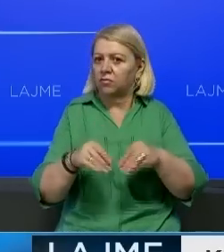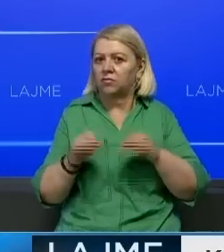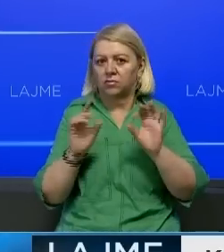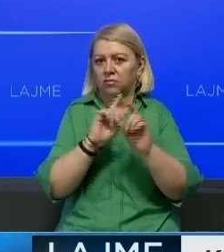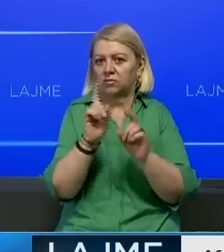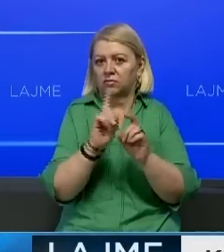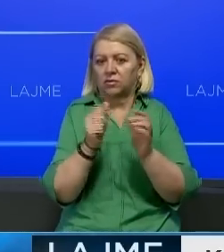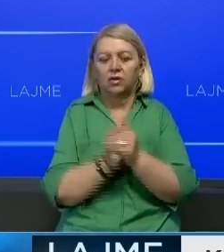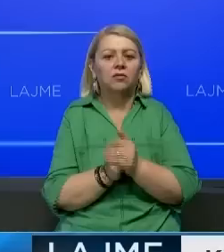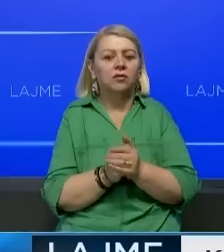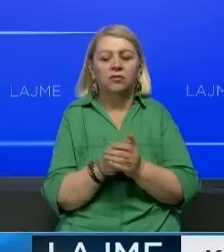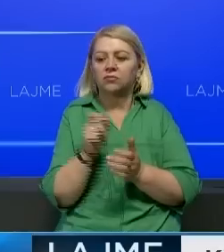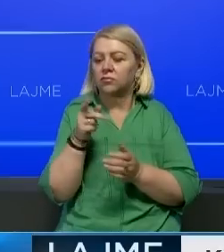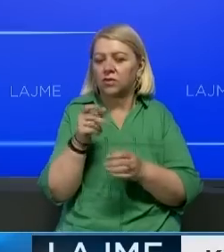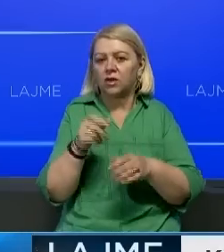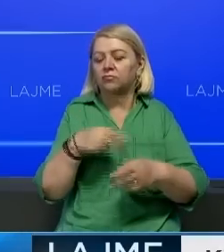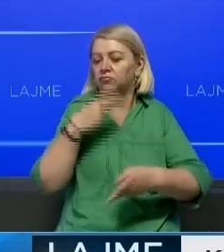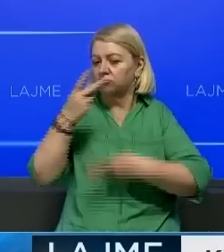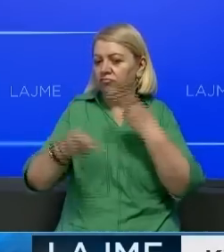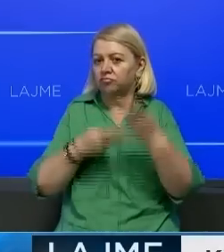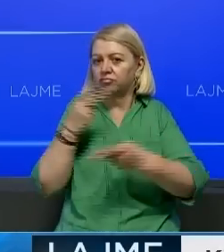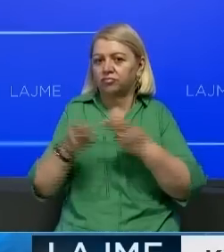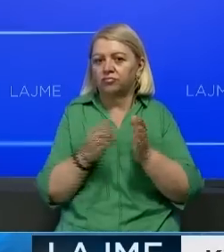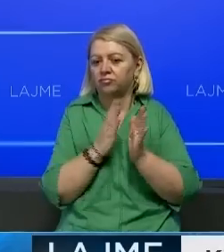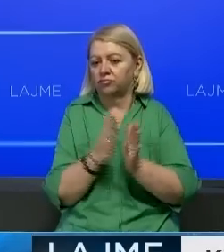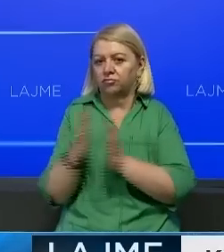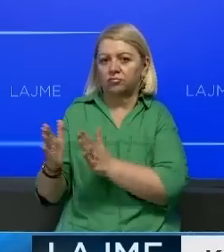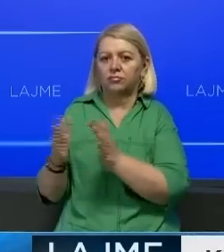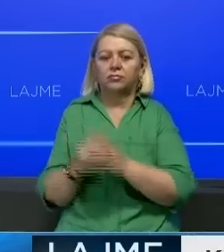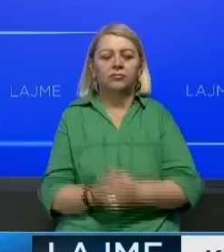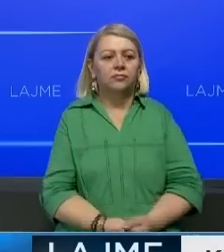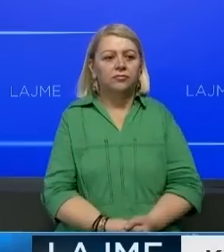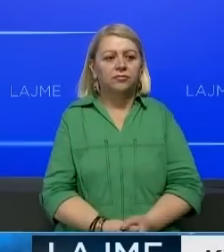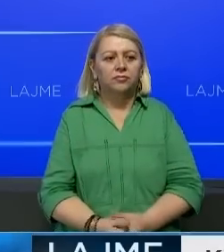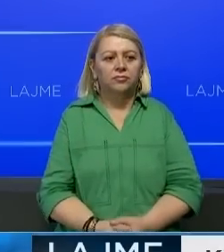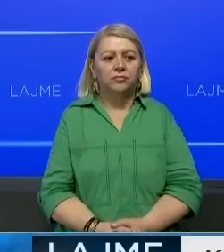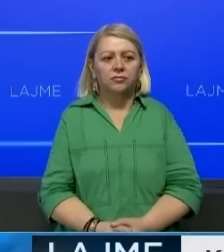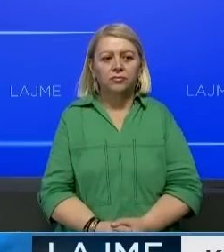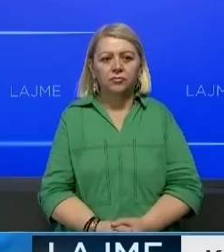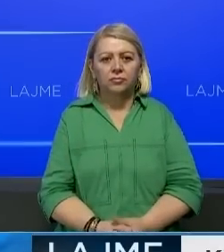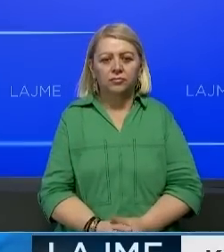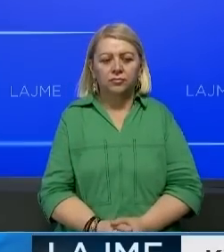zbatohet dhe ata ju nënshtruan procedurave të rregullta.